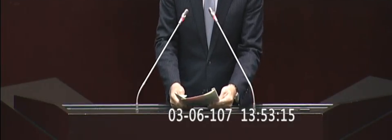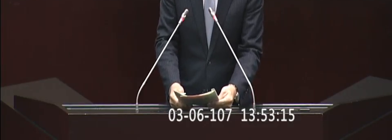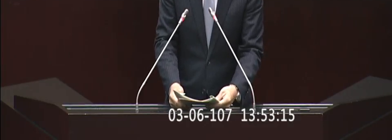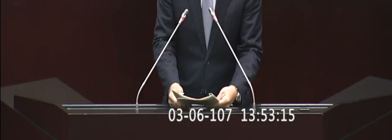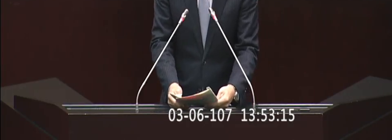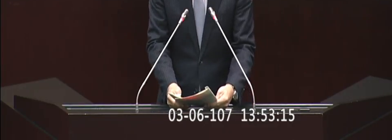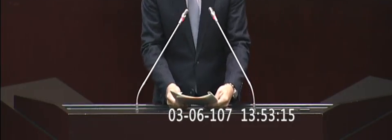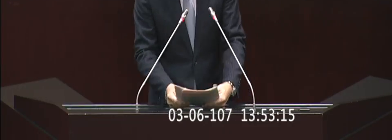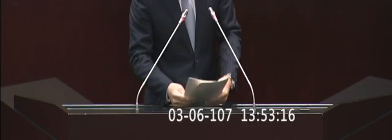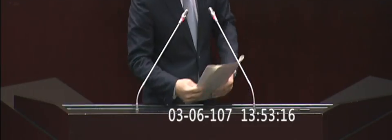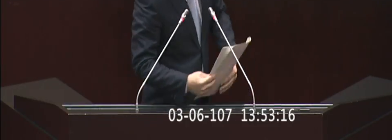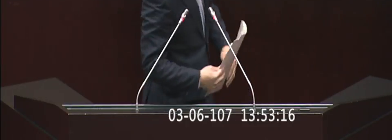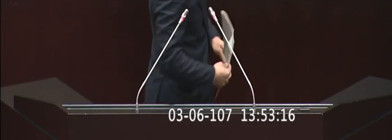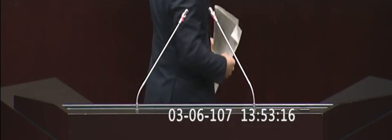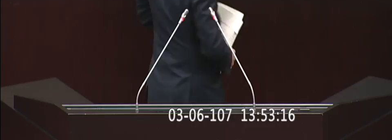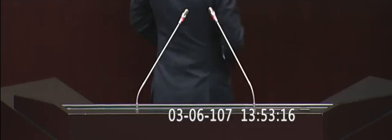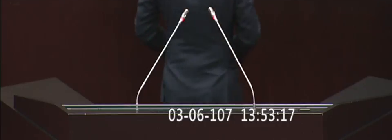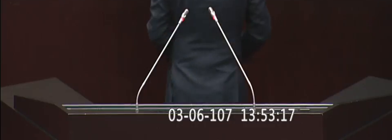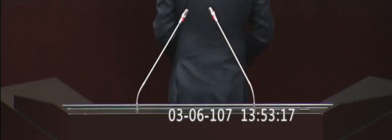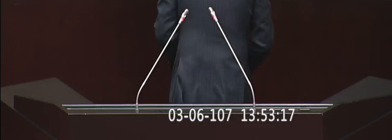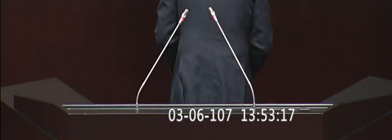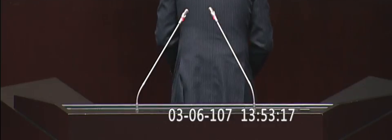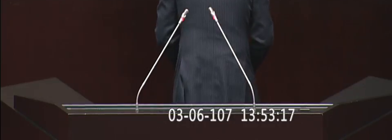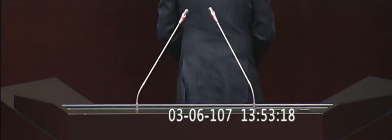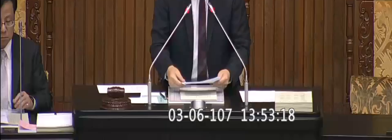敬请公决。